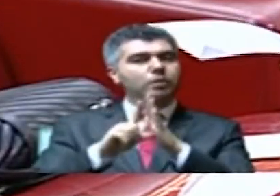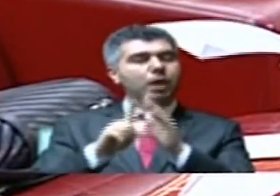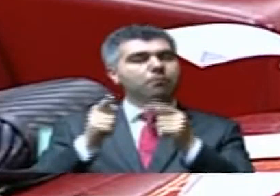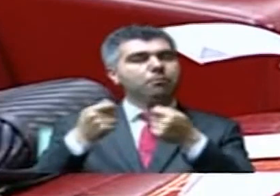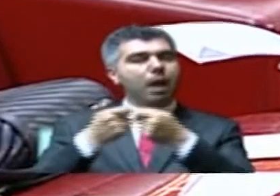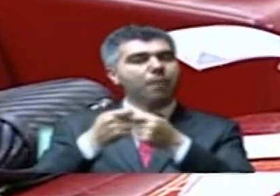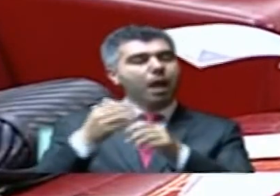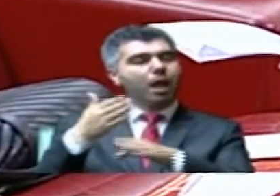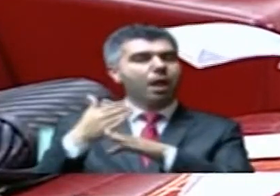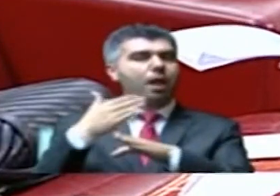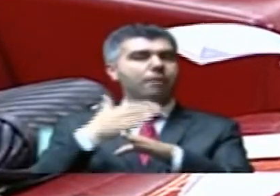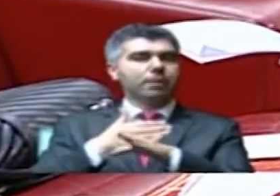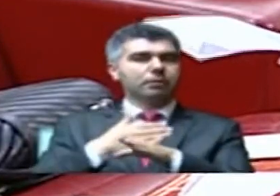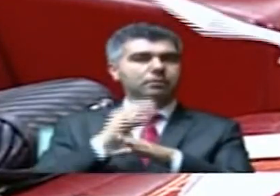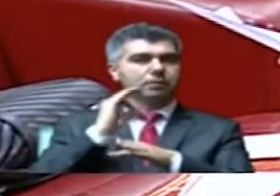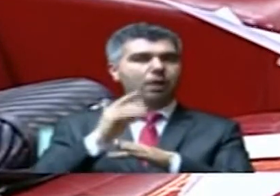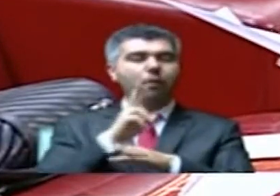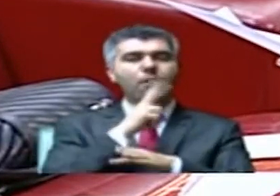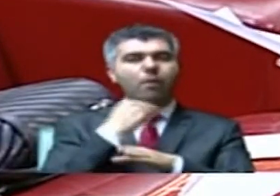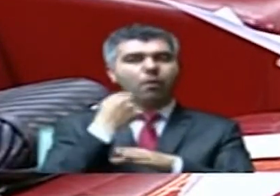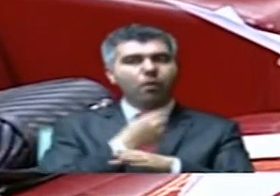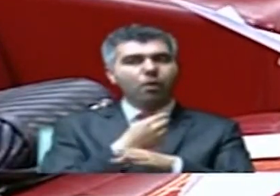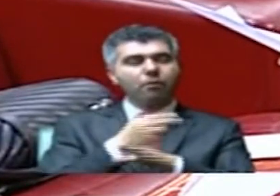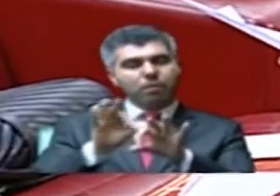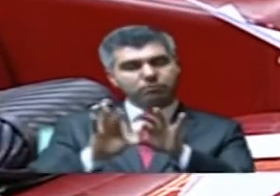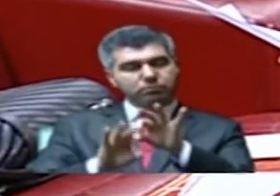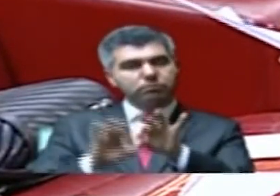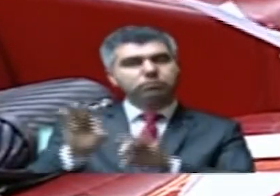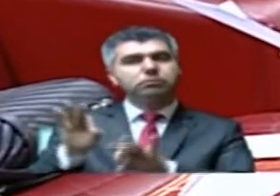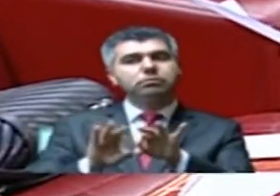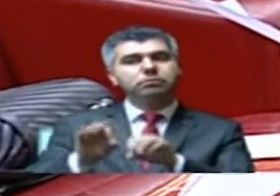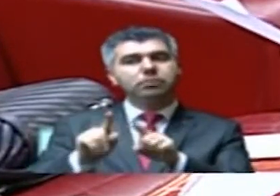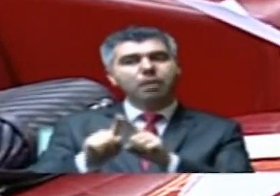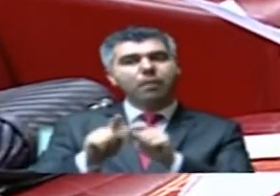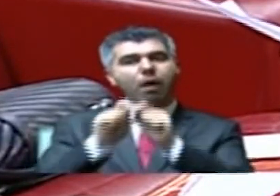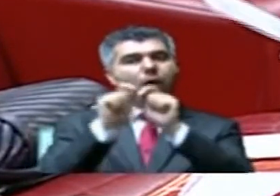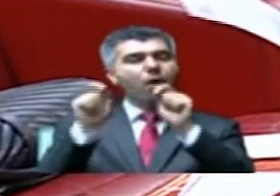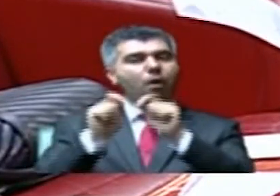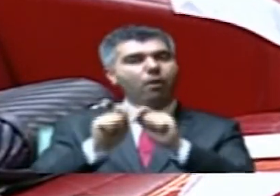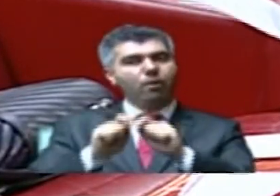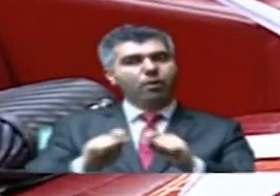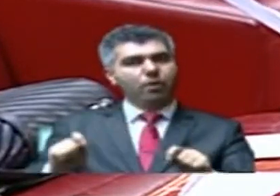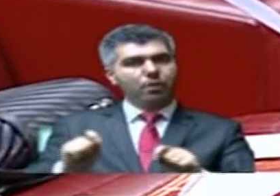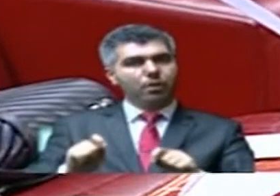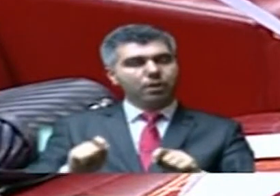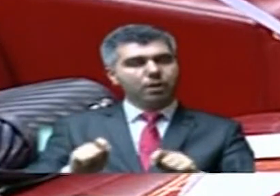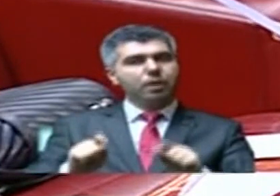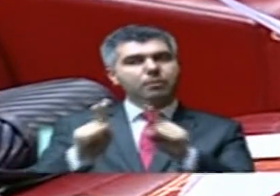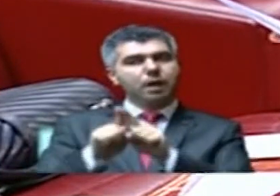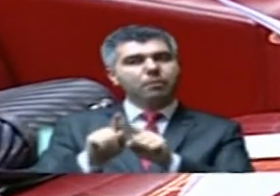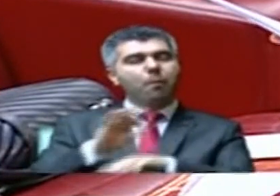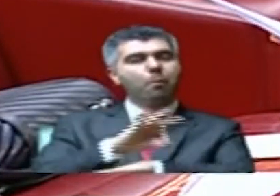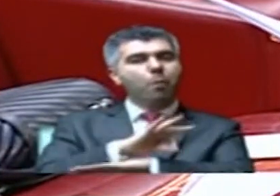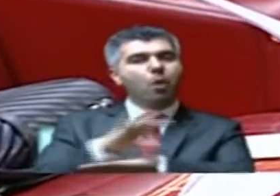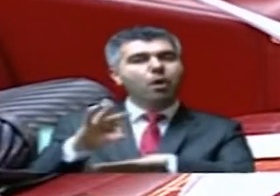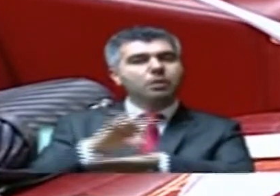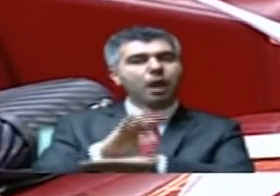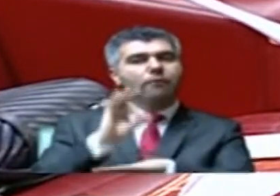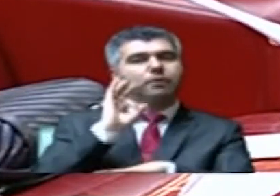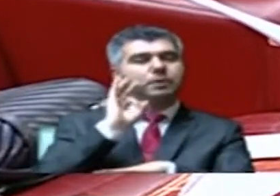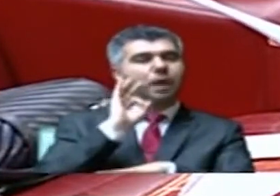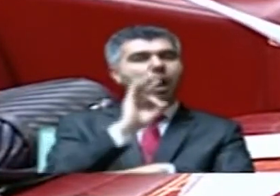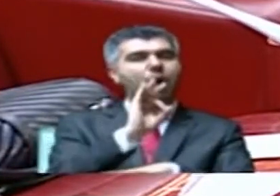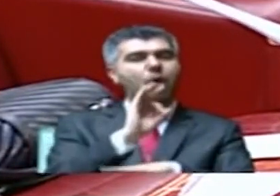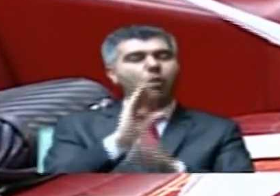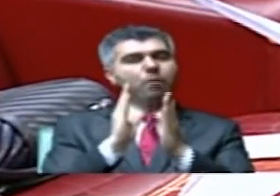كمصالح تابعة للدولة مسيرة بطريقة مستقلة، كما سيحتفظ الموظفون الحاليون